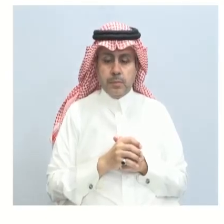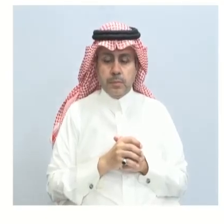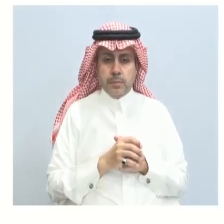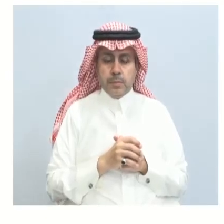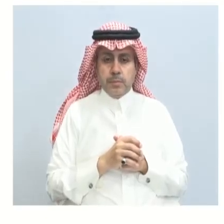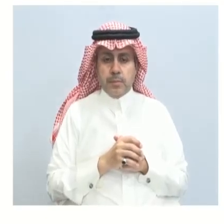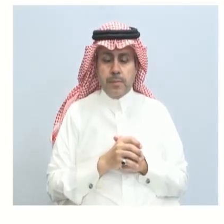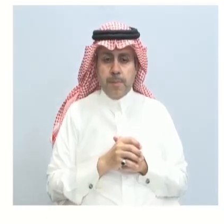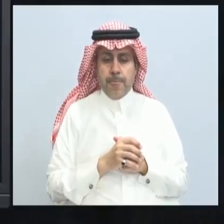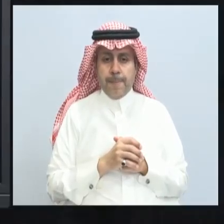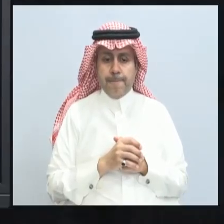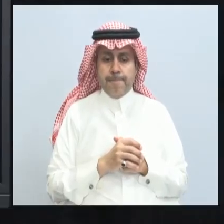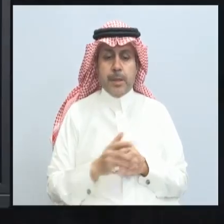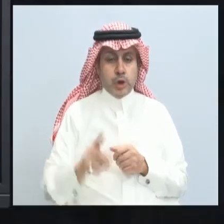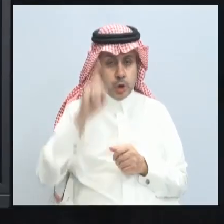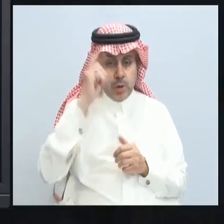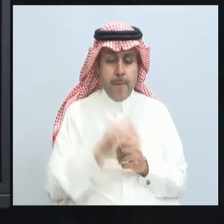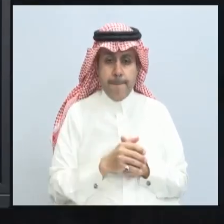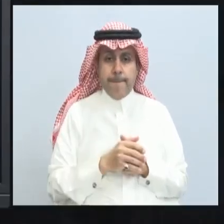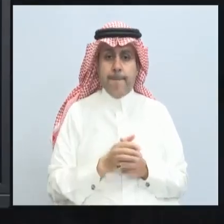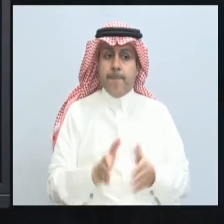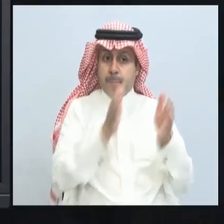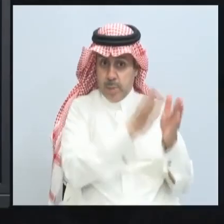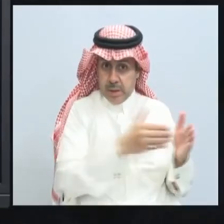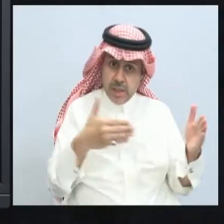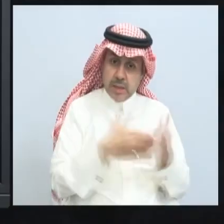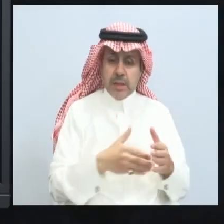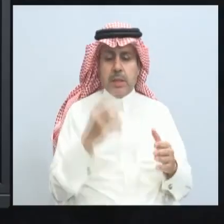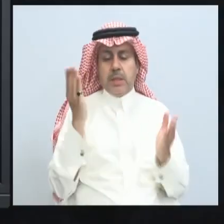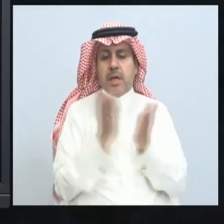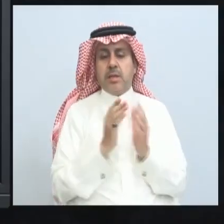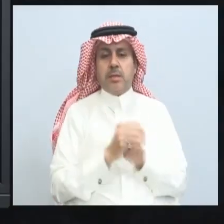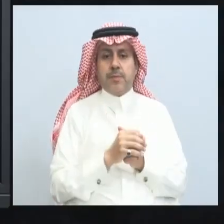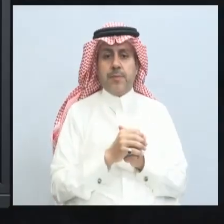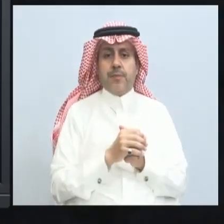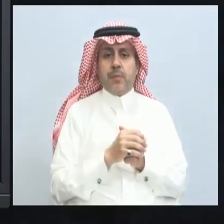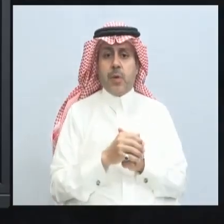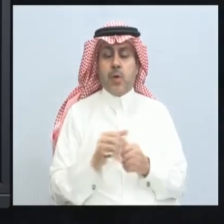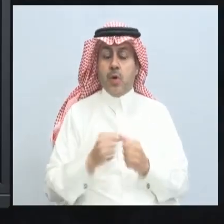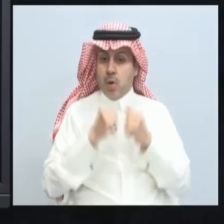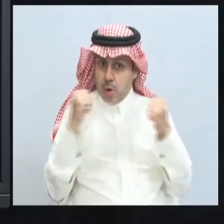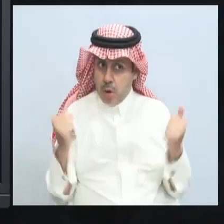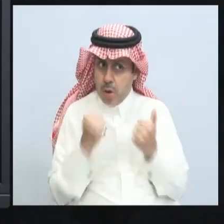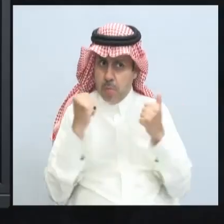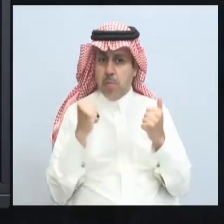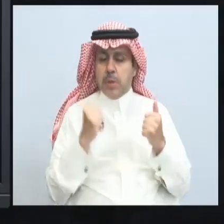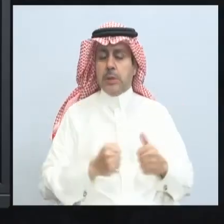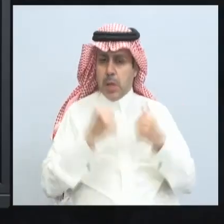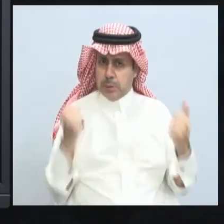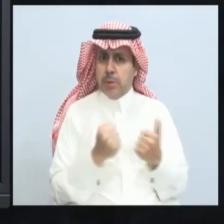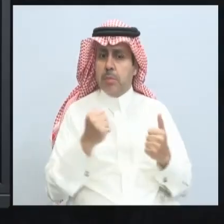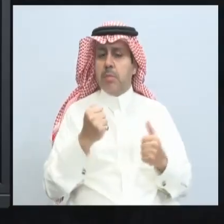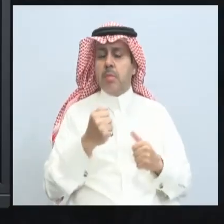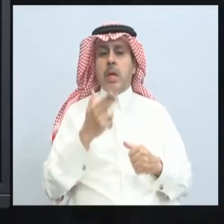حسنه وقلنا اننا باذن الله بعد نهايه هذا الدرس قد اننا نفتح صفحه جديده في اننا نتخلق بهذه